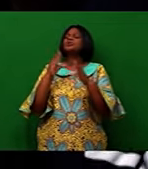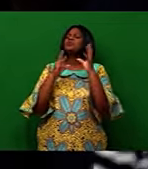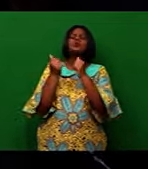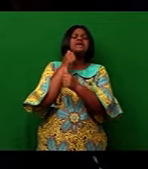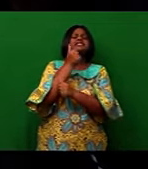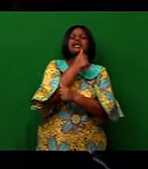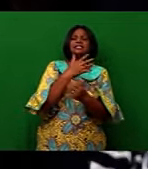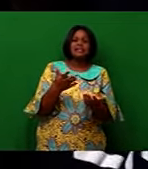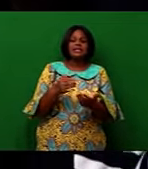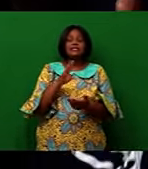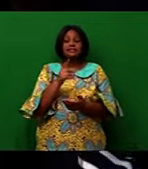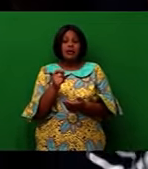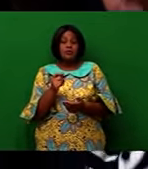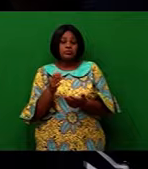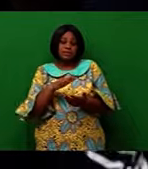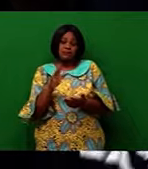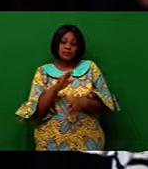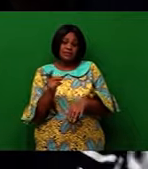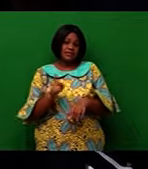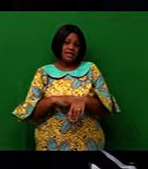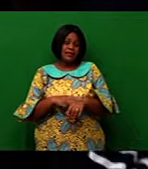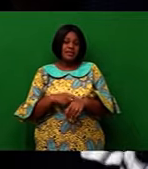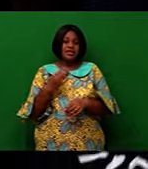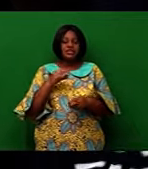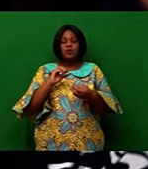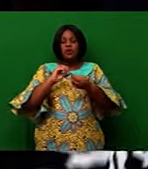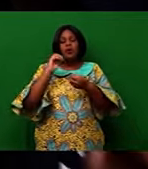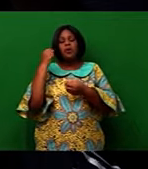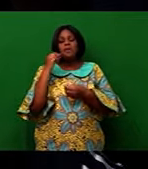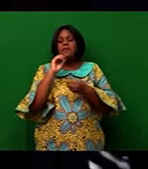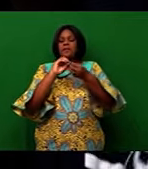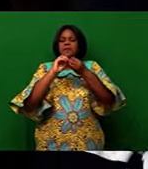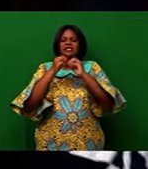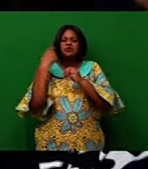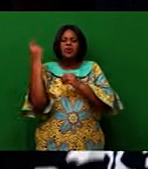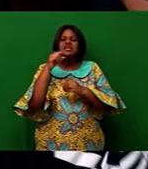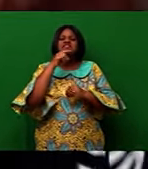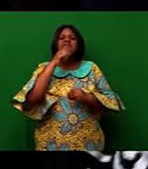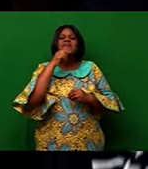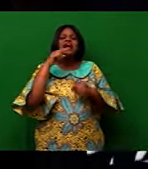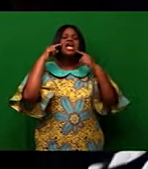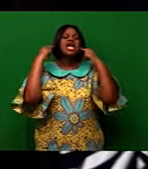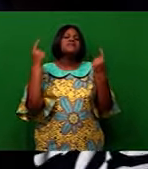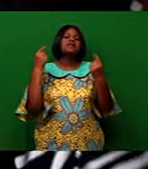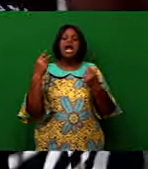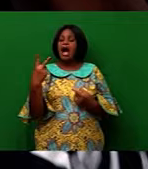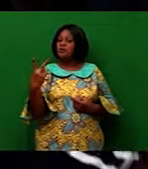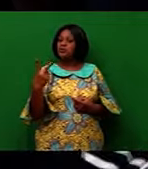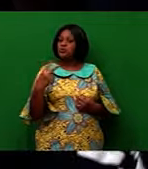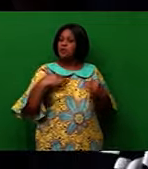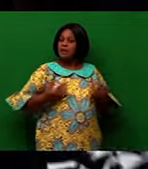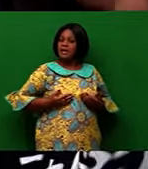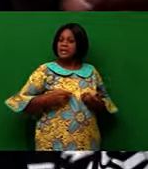kwete nokunakidzwa. Nokuti barika chokwadi rinofadza baba kwete mai nevana. Mai vanenge vane shanjiwo namai nenamai guru